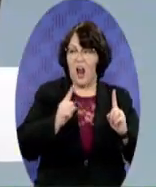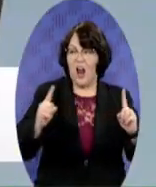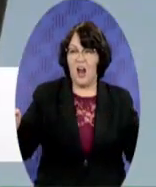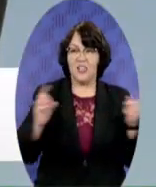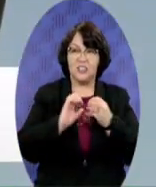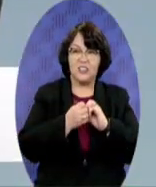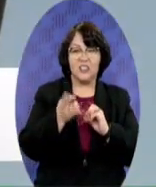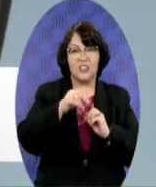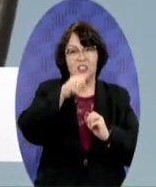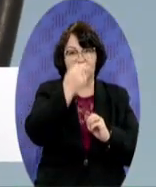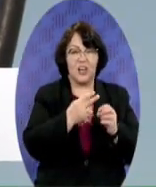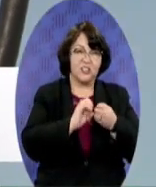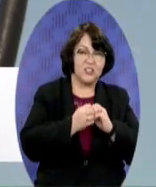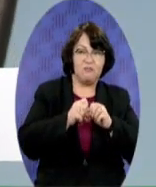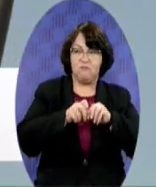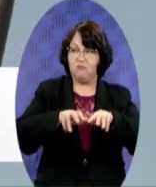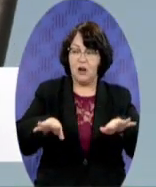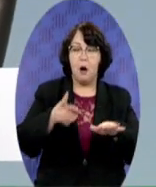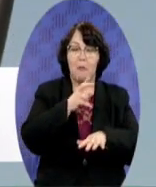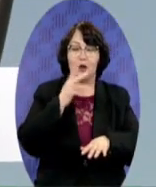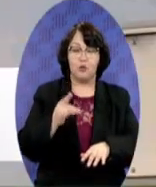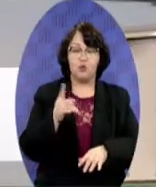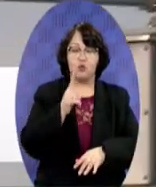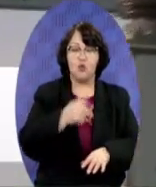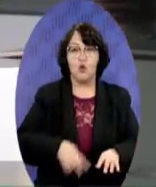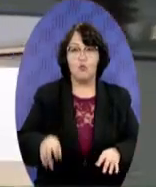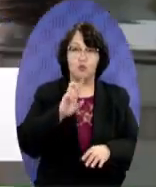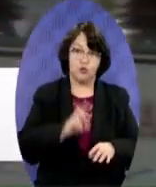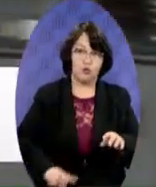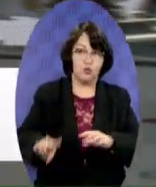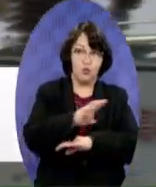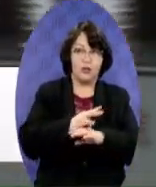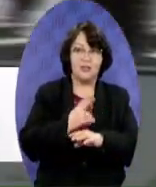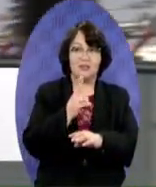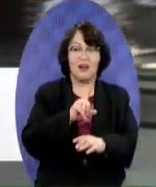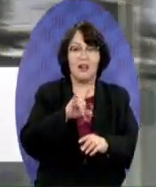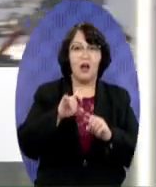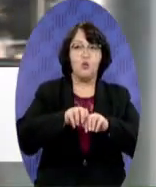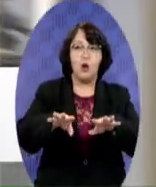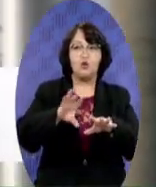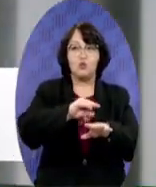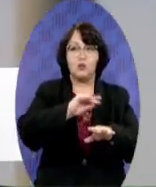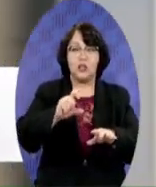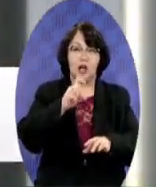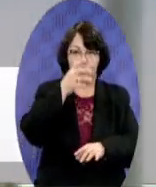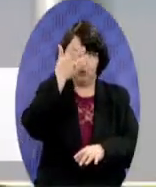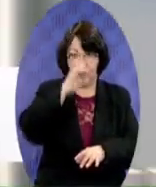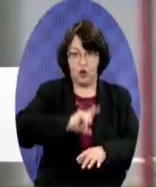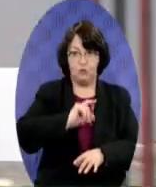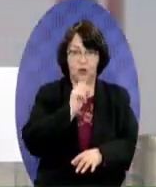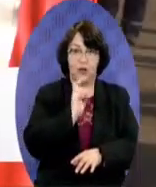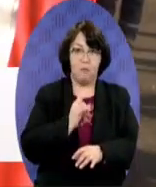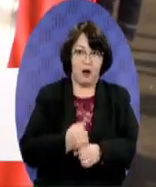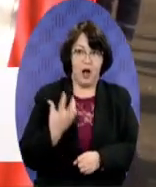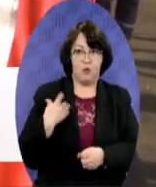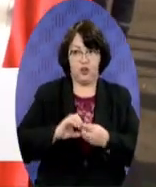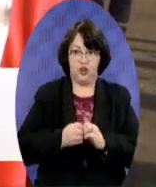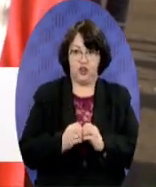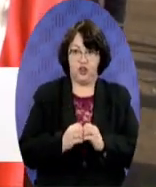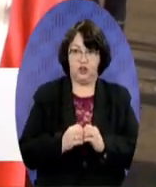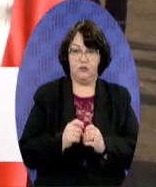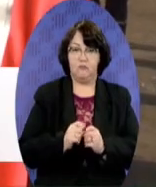барих ажлыг Багнуур зүүн өмнөд бүсийн цахилгаан түгээх сүлжээ төрийн өмчит компани гүйцэтгэж байгаа юм аа. За энэ